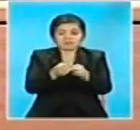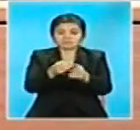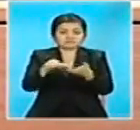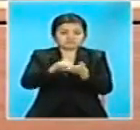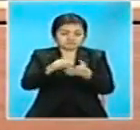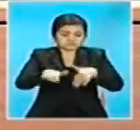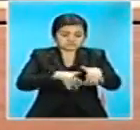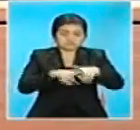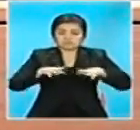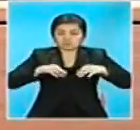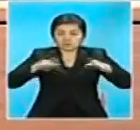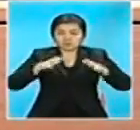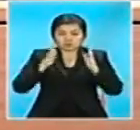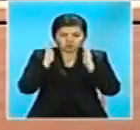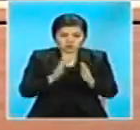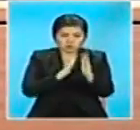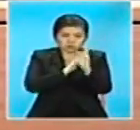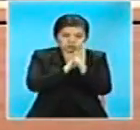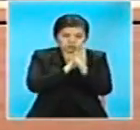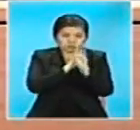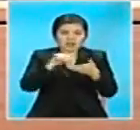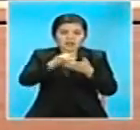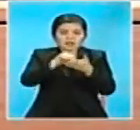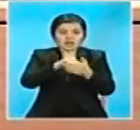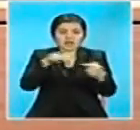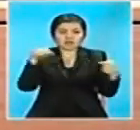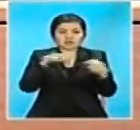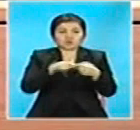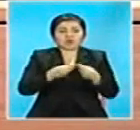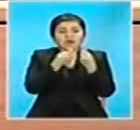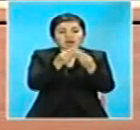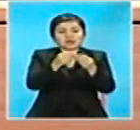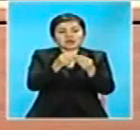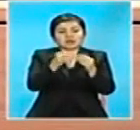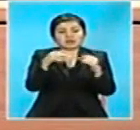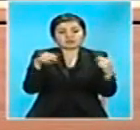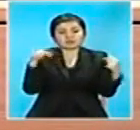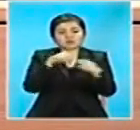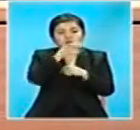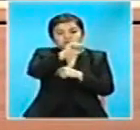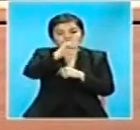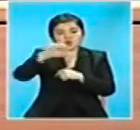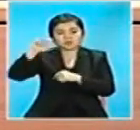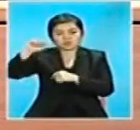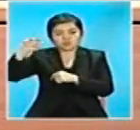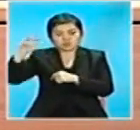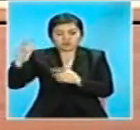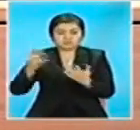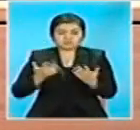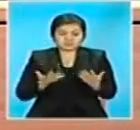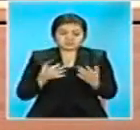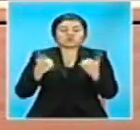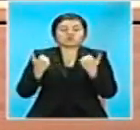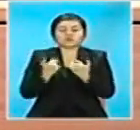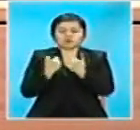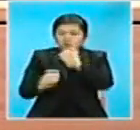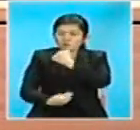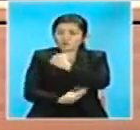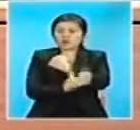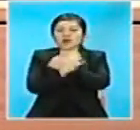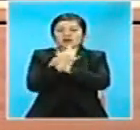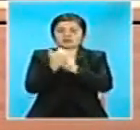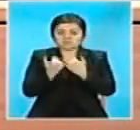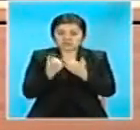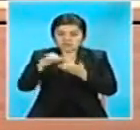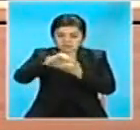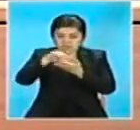ที่เขานินทากันว่าแก้เพื่อตัวเองอย่างนี้เป็นต้นนะครับฉะนั้นได้มีโอกาสในการที่จะ